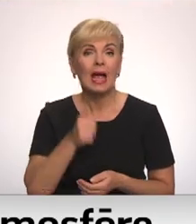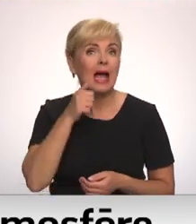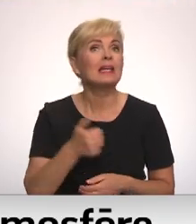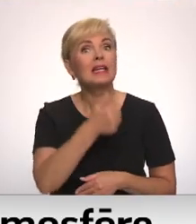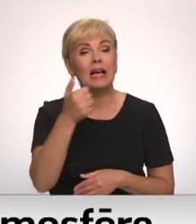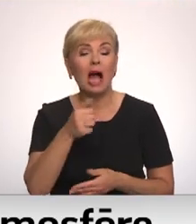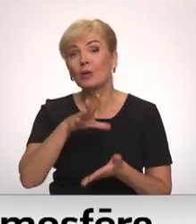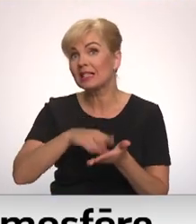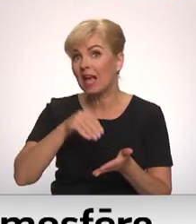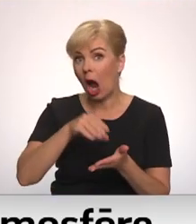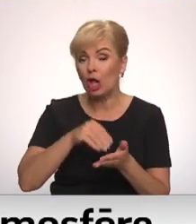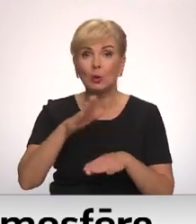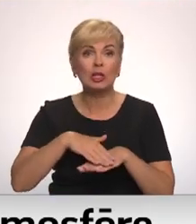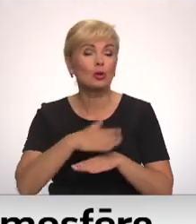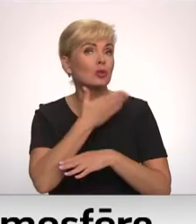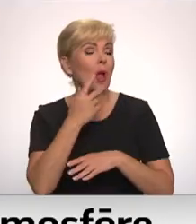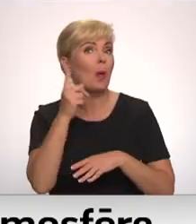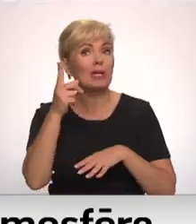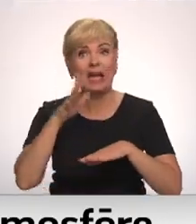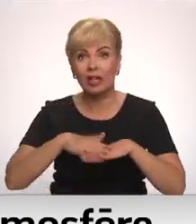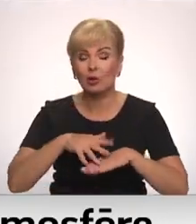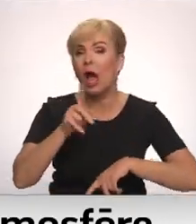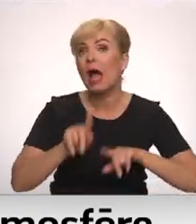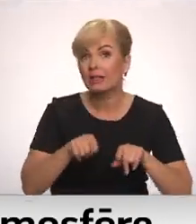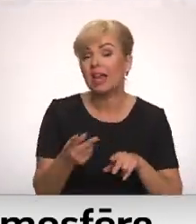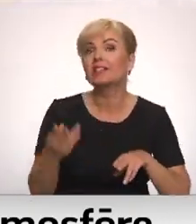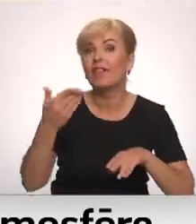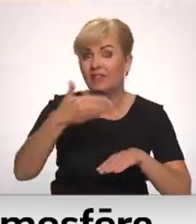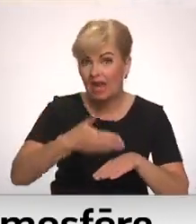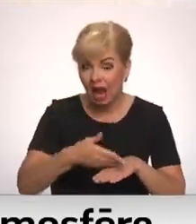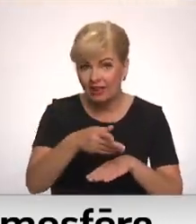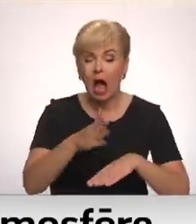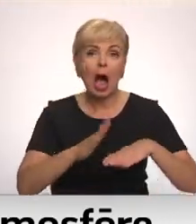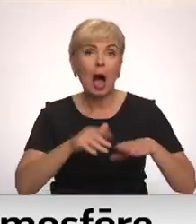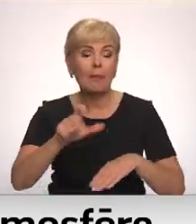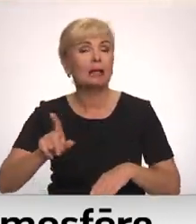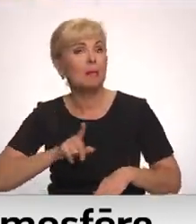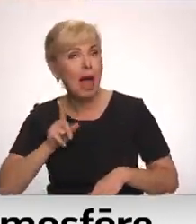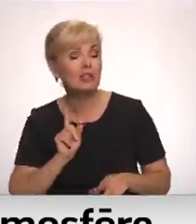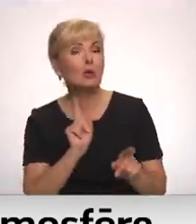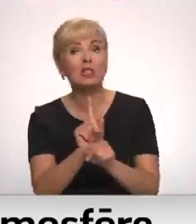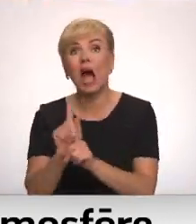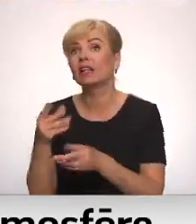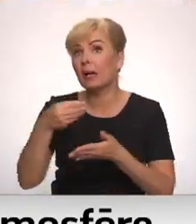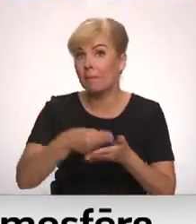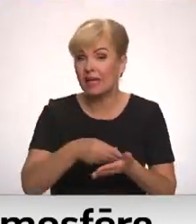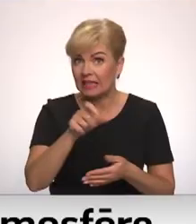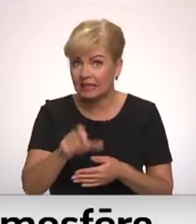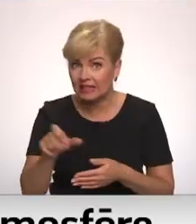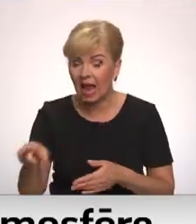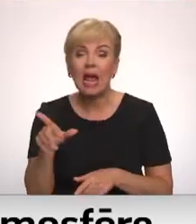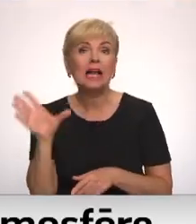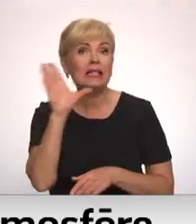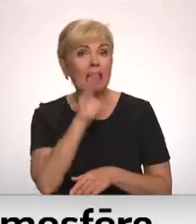Ikgadējais zāļu tirgus nav tikai tirgus. Tā reizē ir vieta, kur amatnieki un meistari satiek pircējus, un, protams, tā ir iespēja